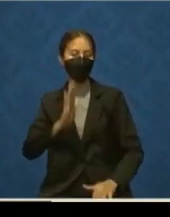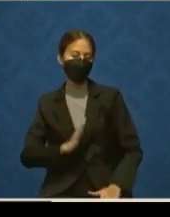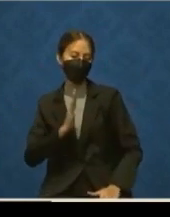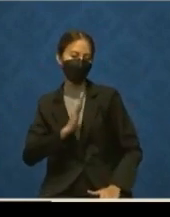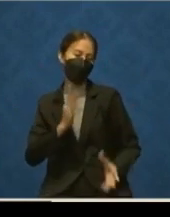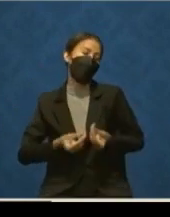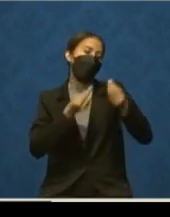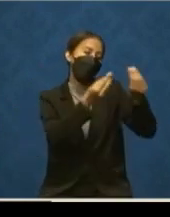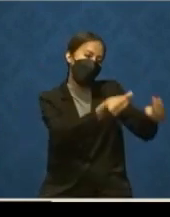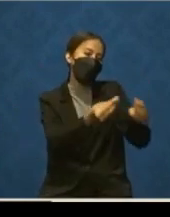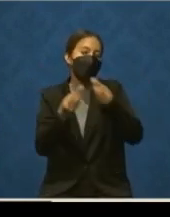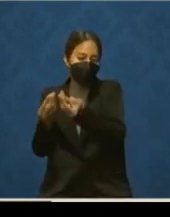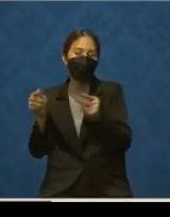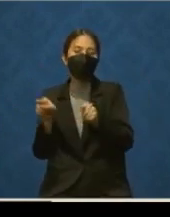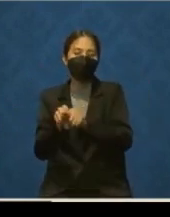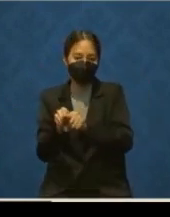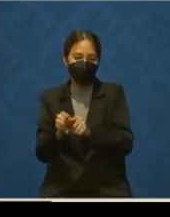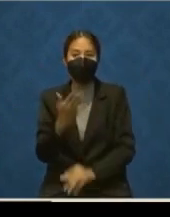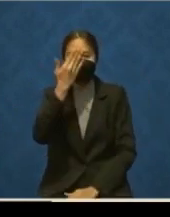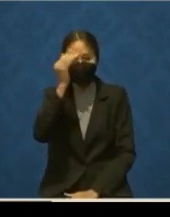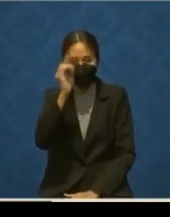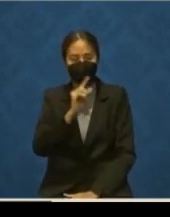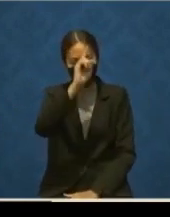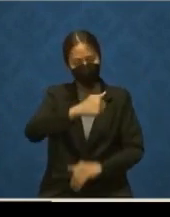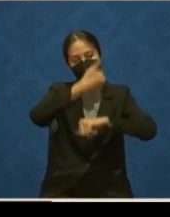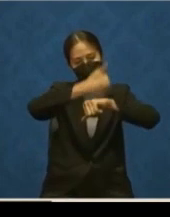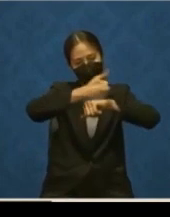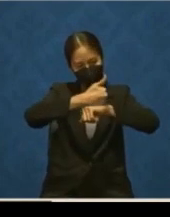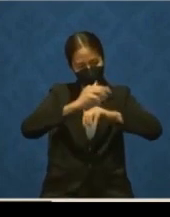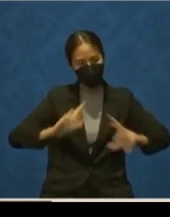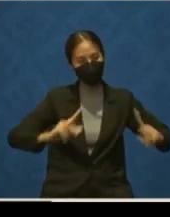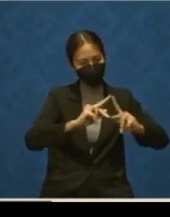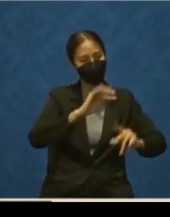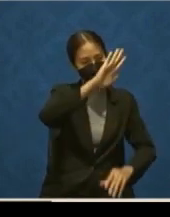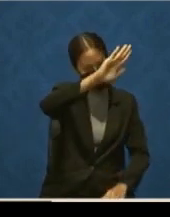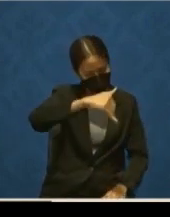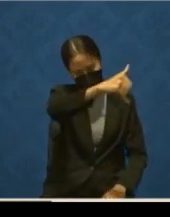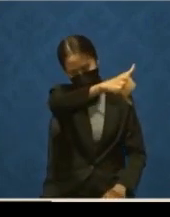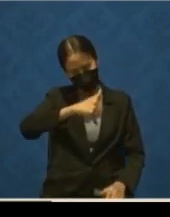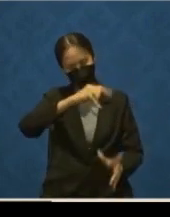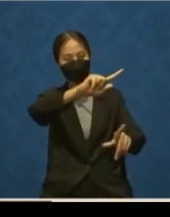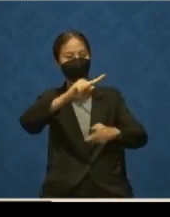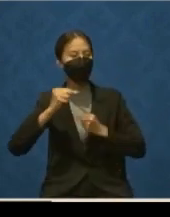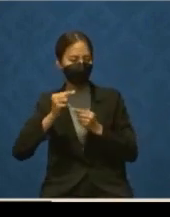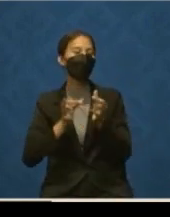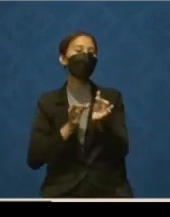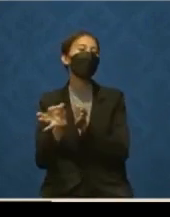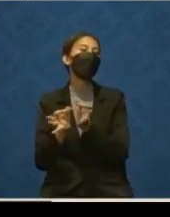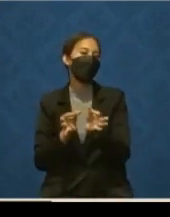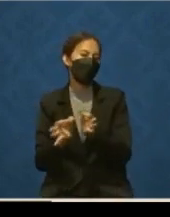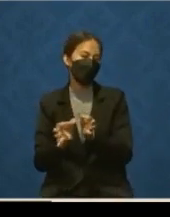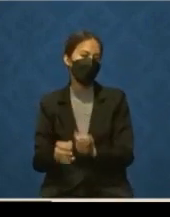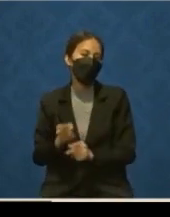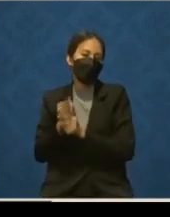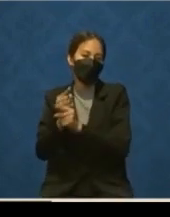านนายกรัฐมนตรีต้องมาตอบชี้แจงตามที่ท่านพิธาได้กล่าวไว้เมื่อสักครู่นะครับตามข้อบังคับ